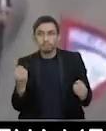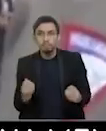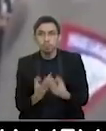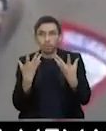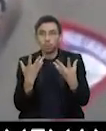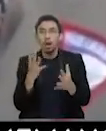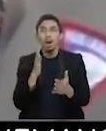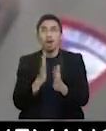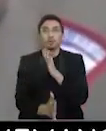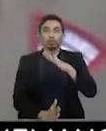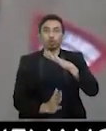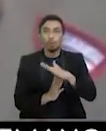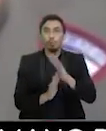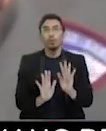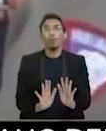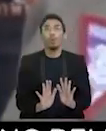Peristiwa